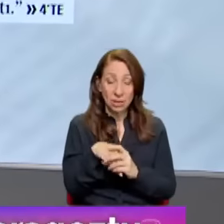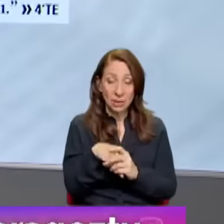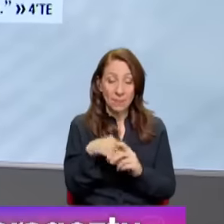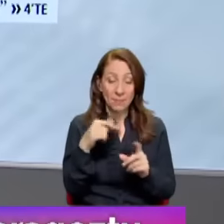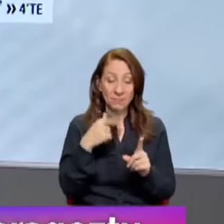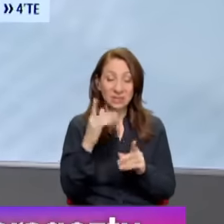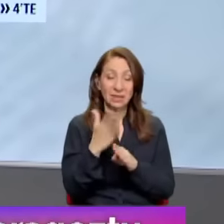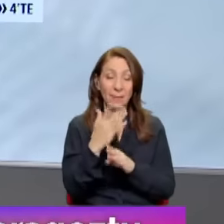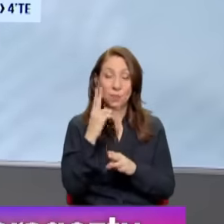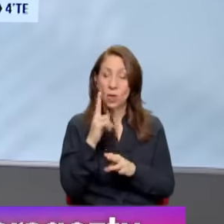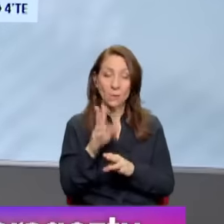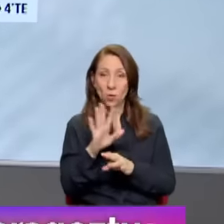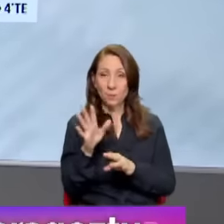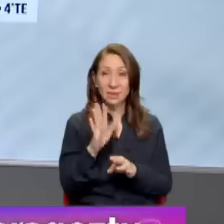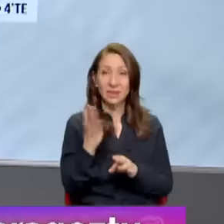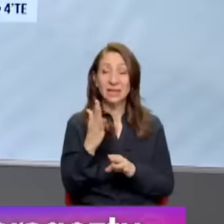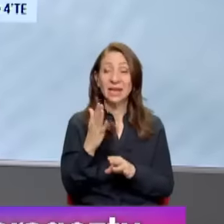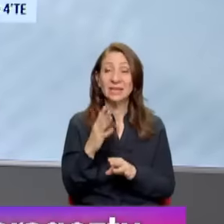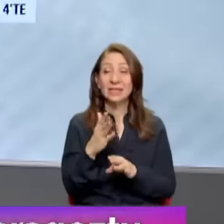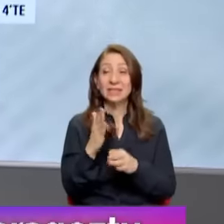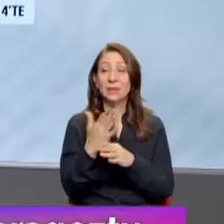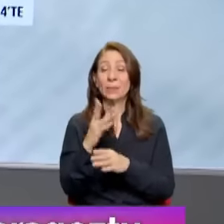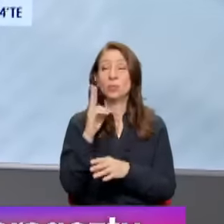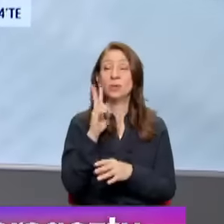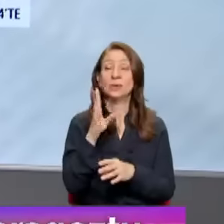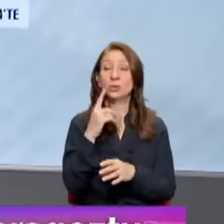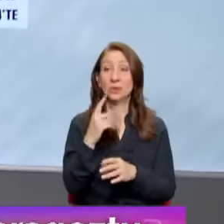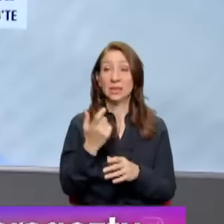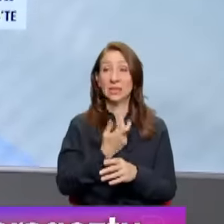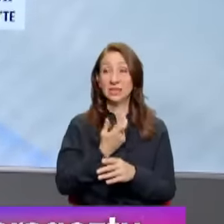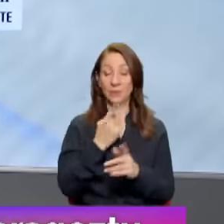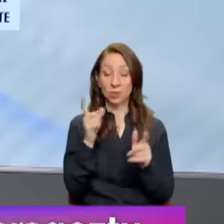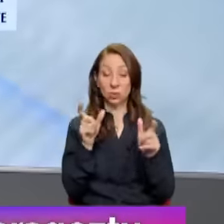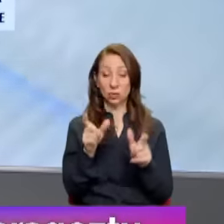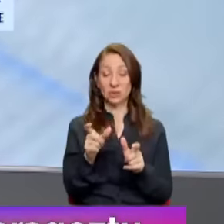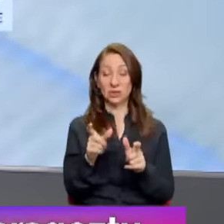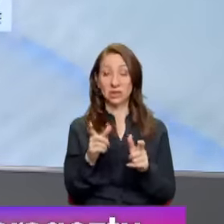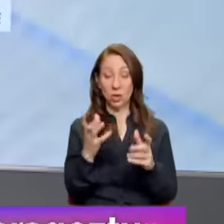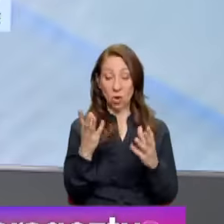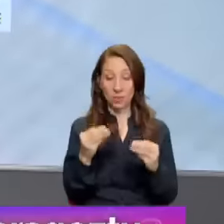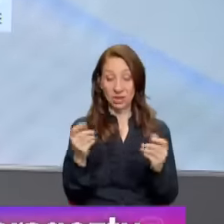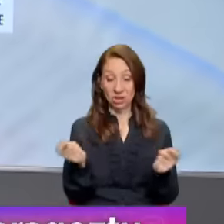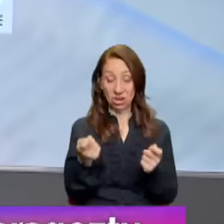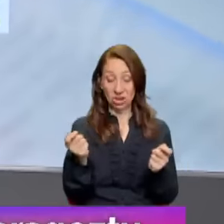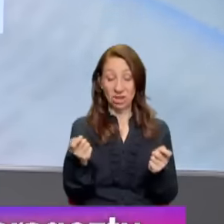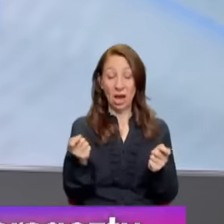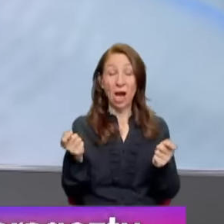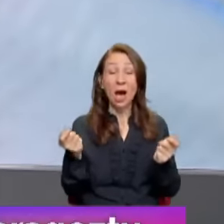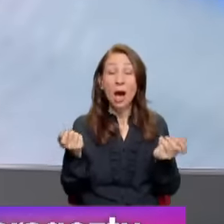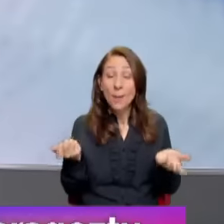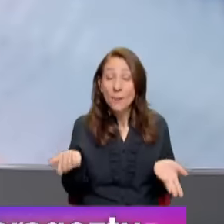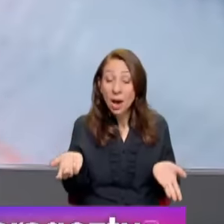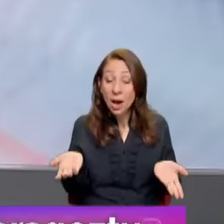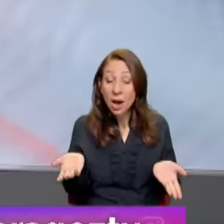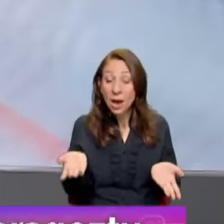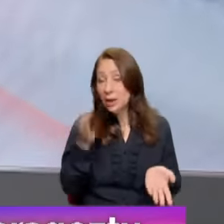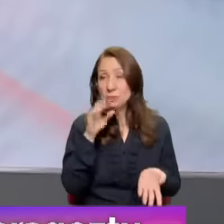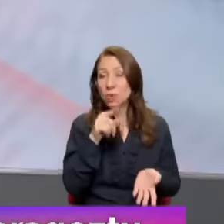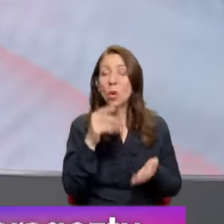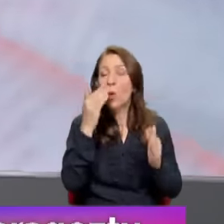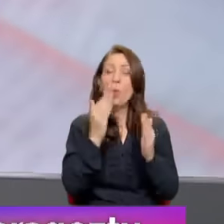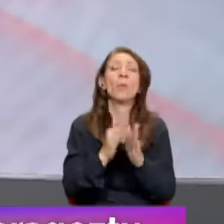bir sebep göremiyorum neden sebep göremediğini de söyleyelim Aslında yasal Bir güvenceye de kavuşturulmalı oldı fakat Kimse